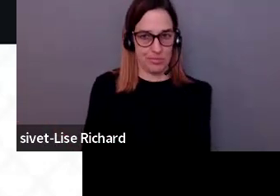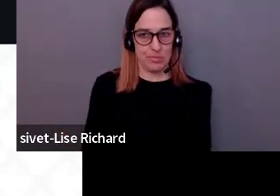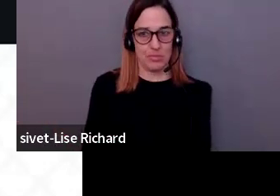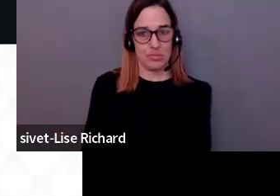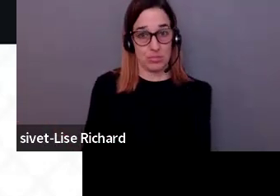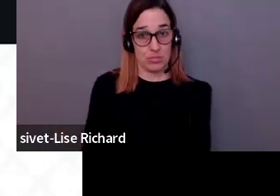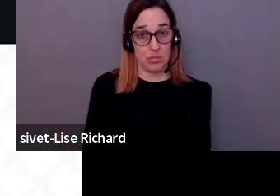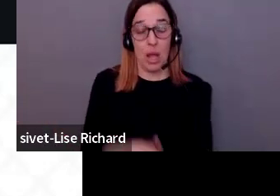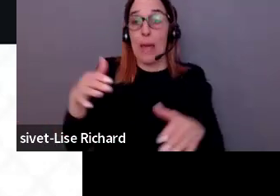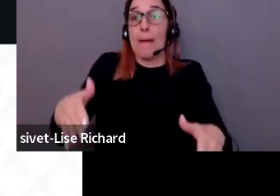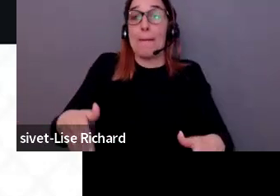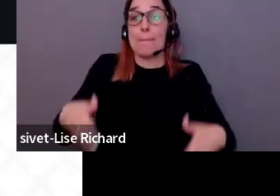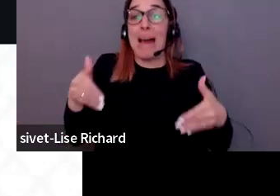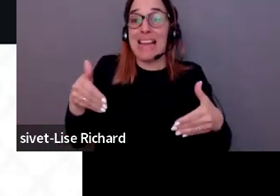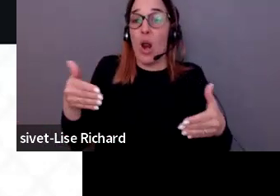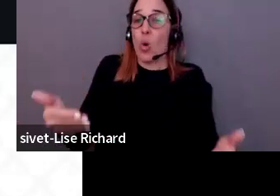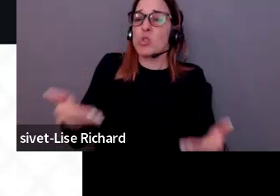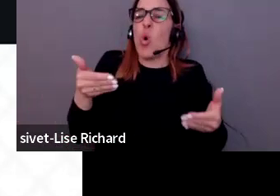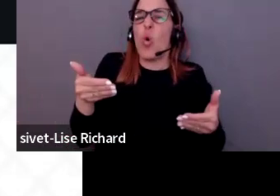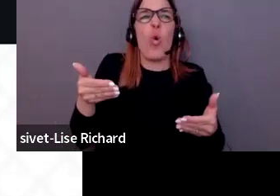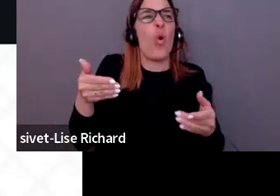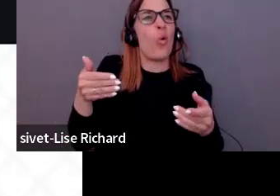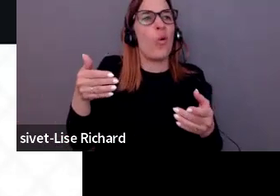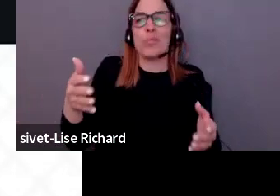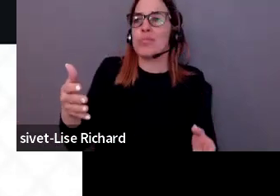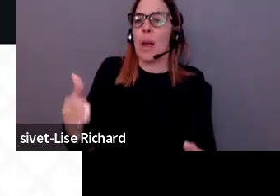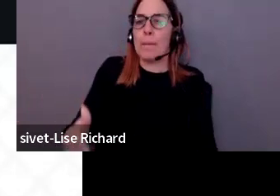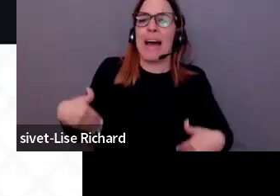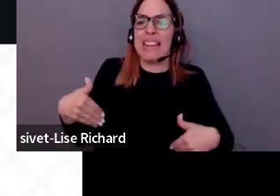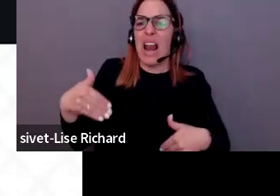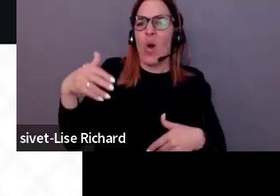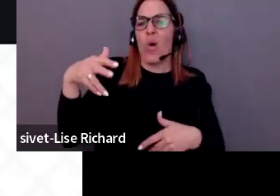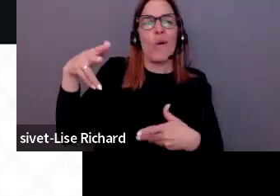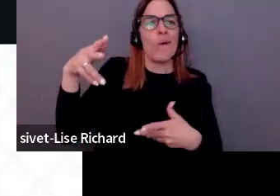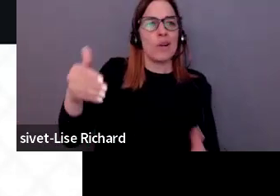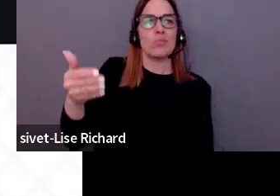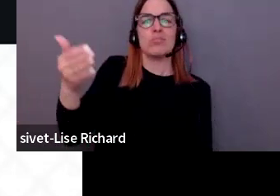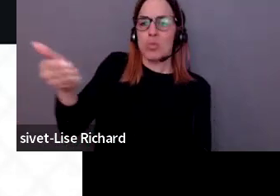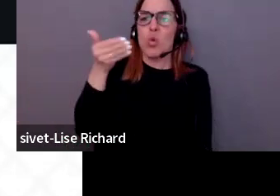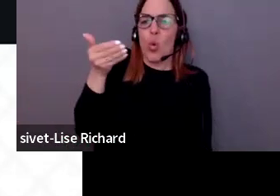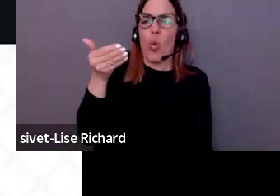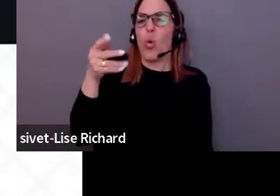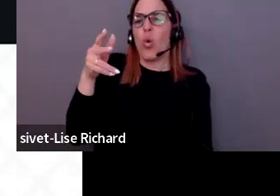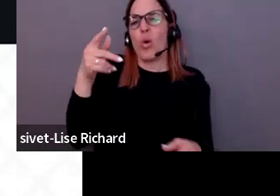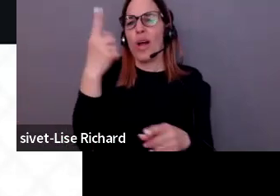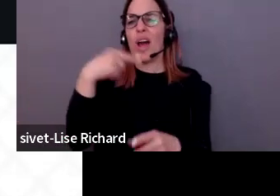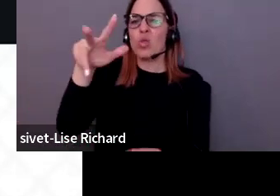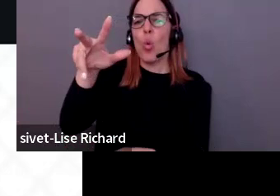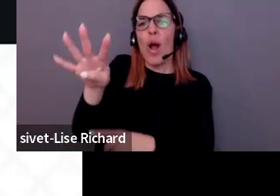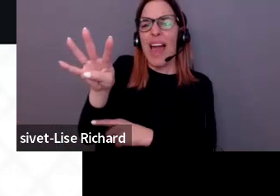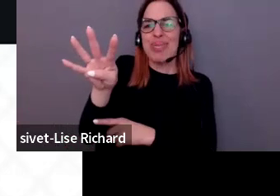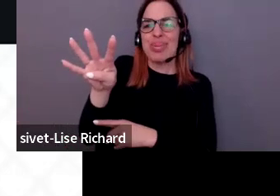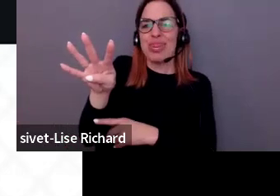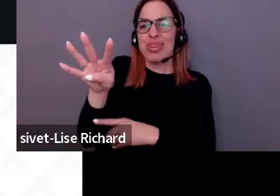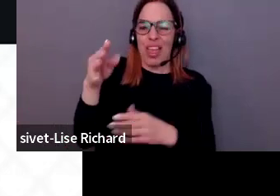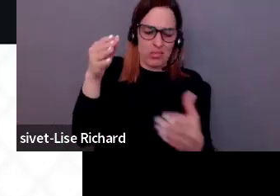OK? Des pantalons qui sont courts, là, qu'on appelle un pantacourt ou un genre de capri là, qui arrête juste